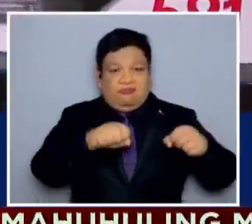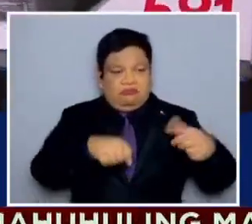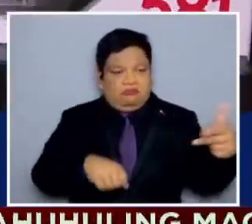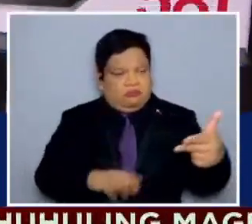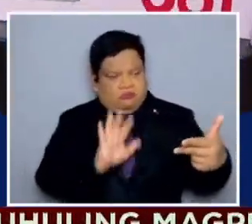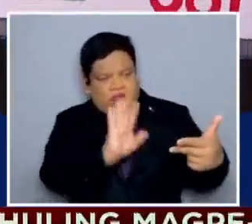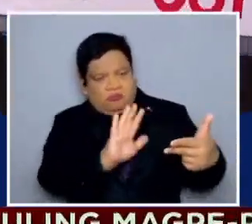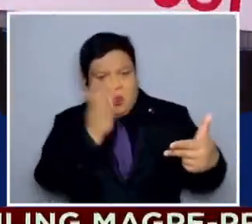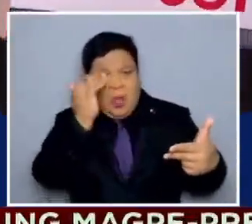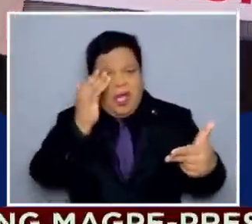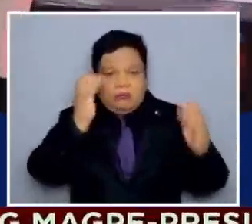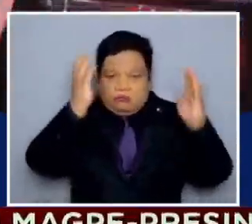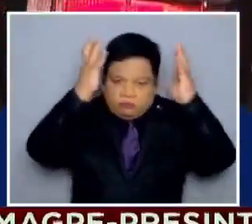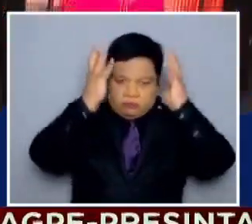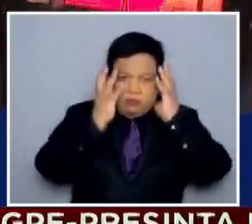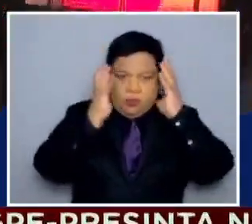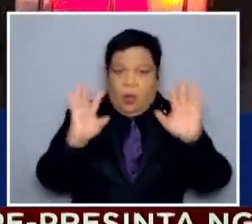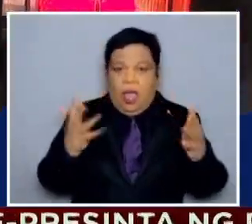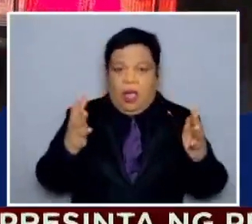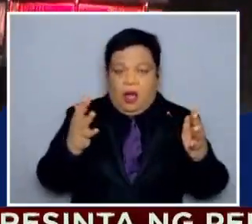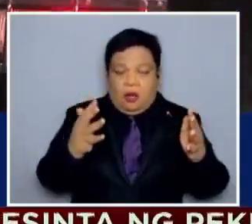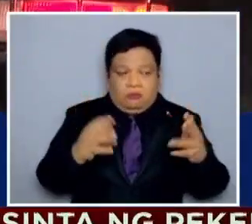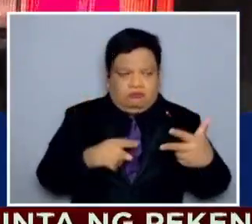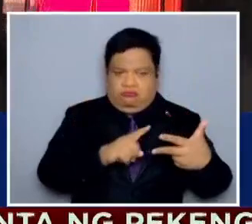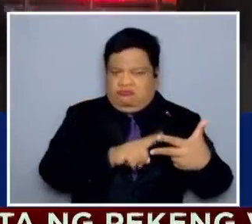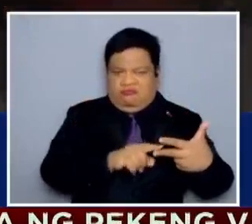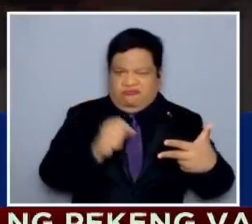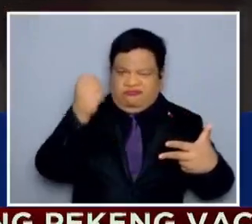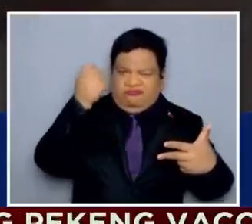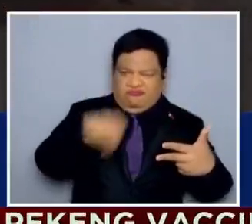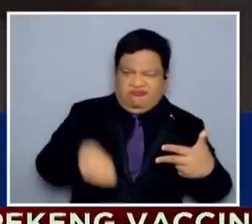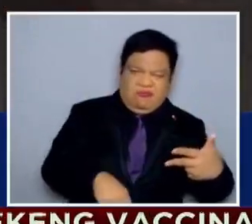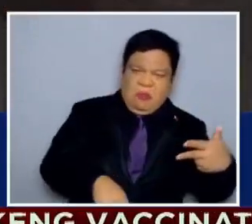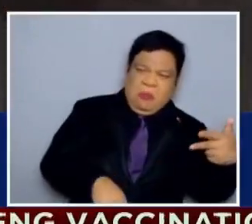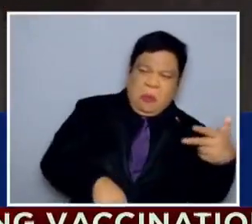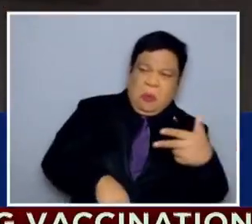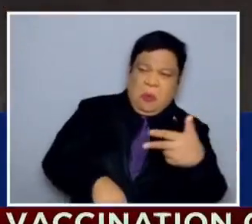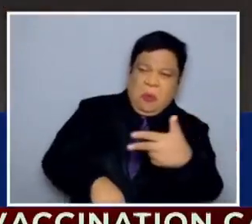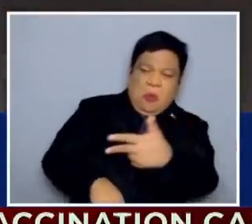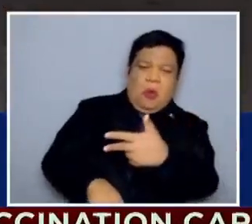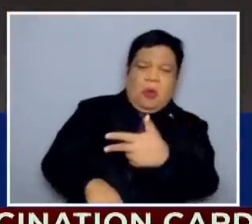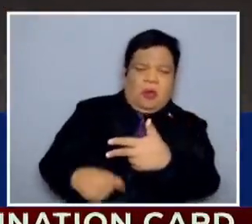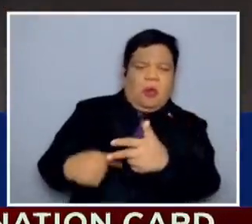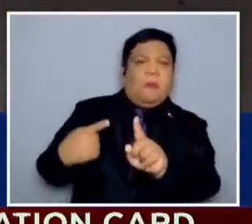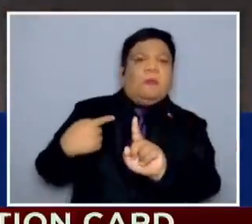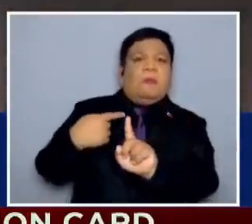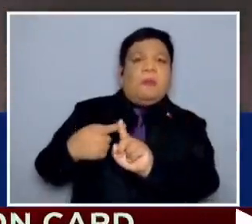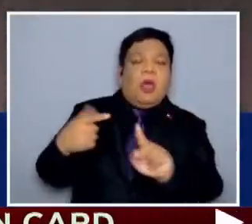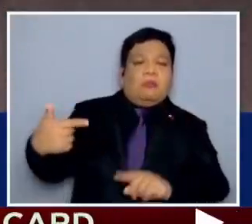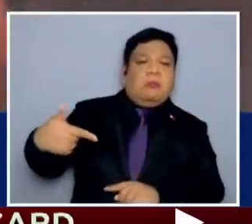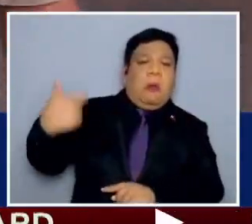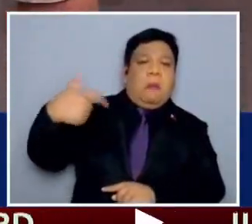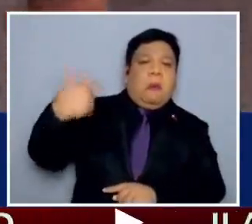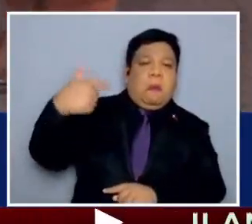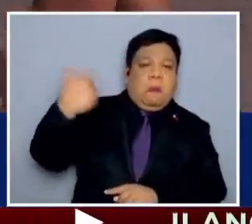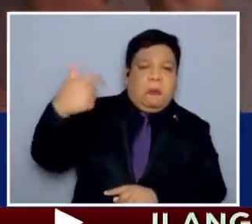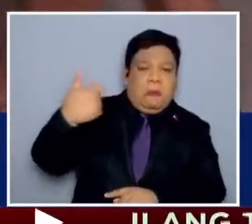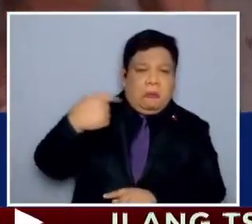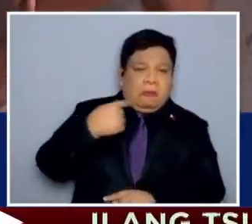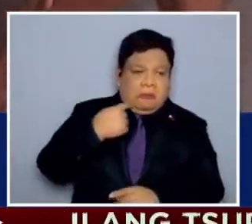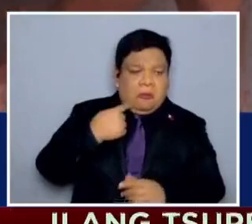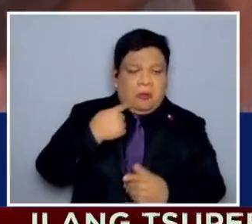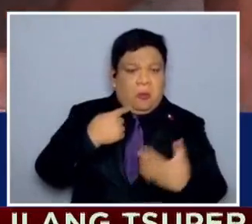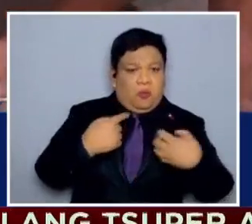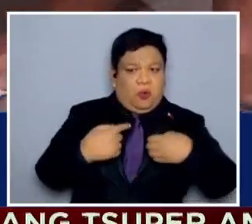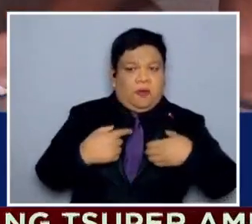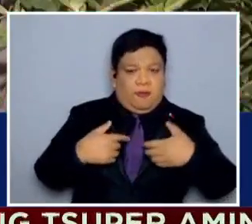suot na helmet. Pero humarurot sila at nagpaputok pa umano habang hinahabol ng mga pulis. Sumalpok ang mga suspects